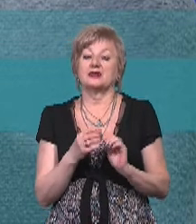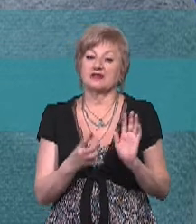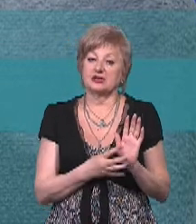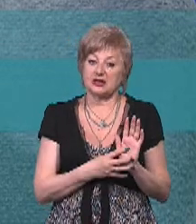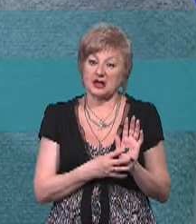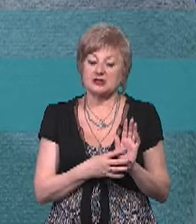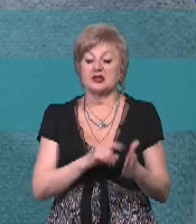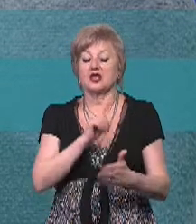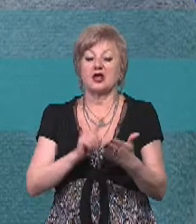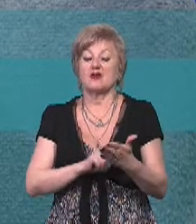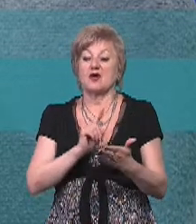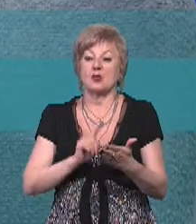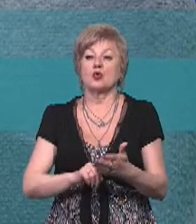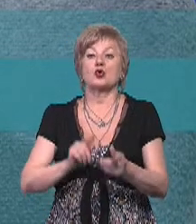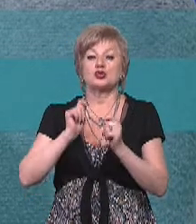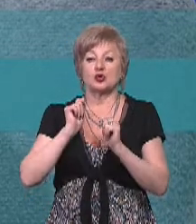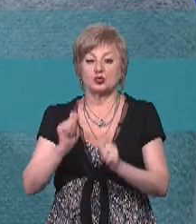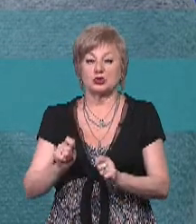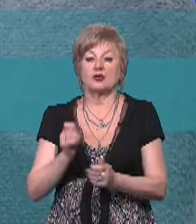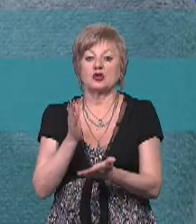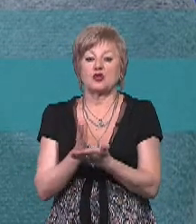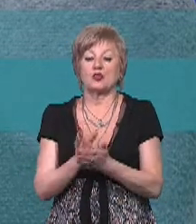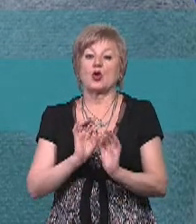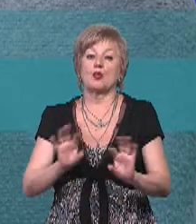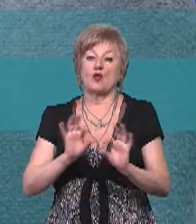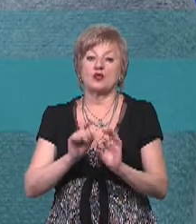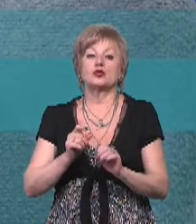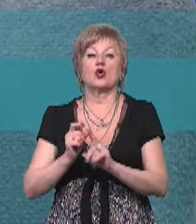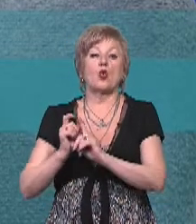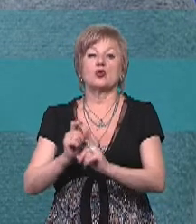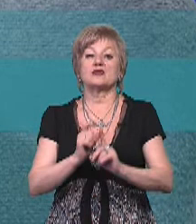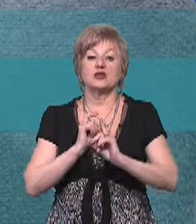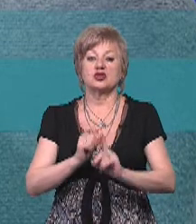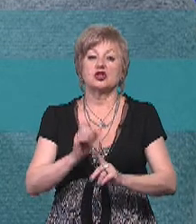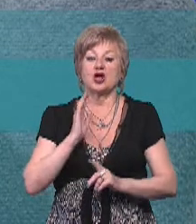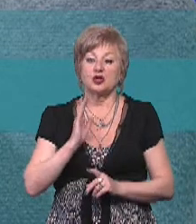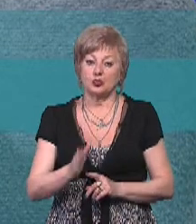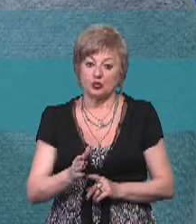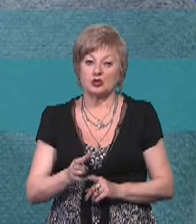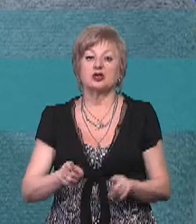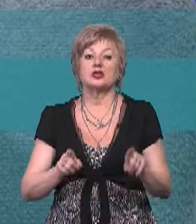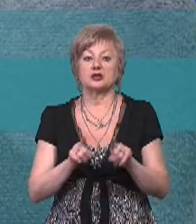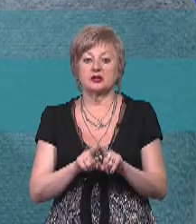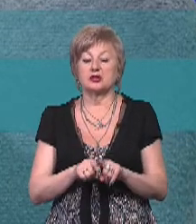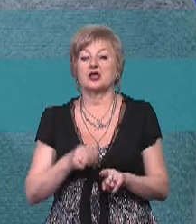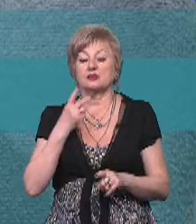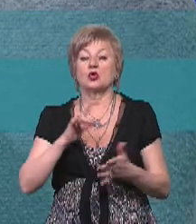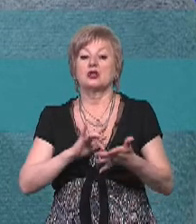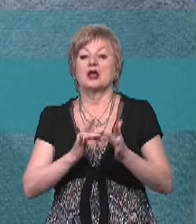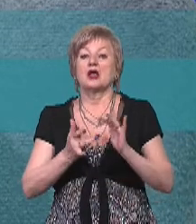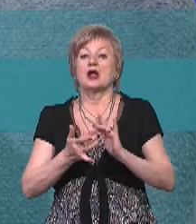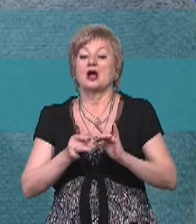239-02-19, задавати свої запитання у прямому ефірі, будемо на них відповідати. Також триває наживо трансляція на нашому